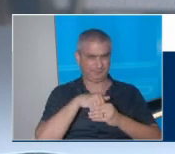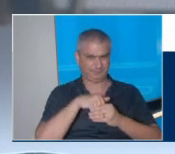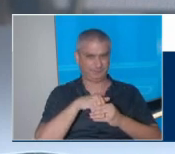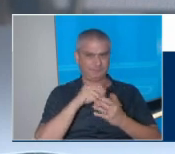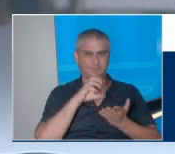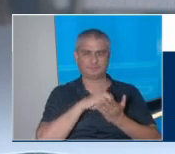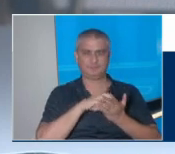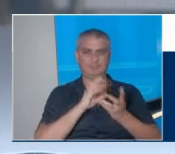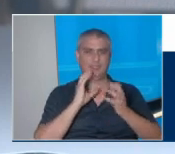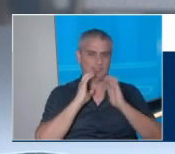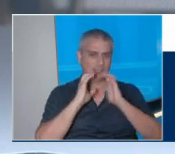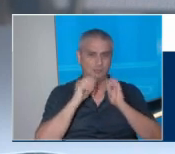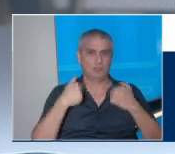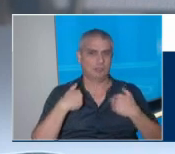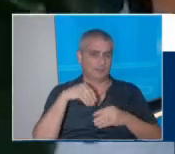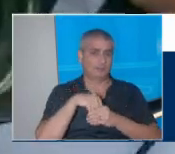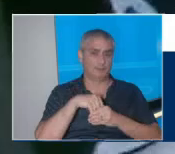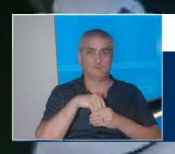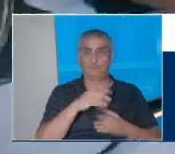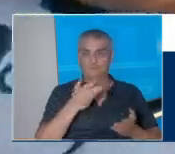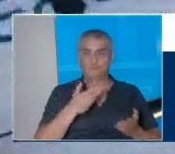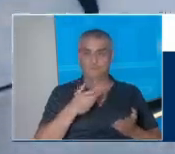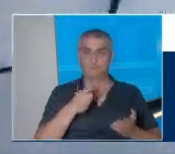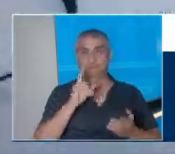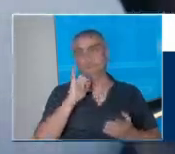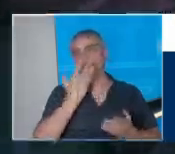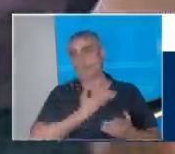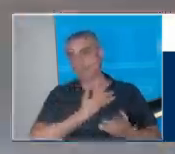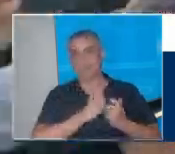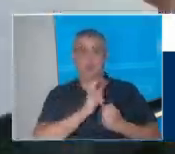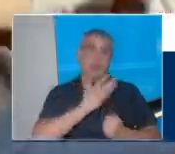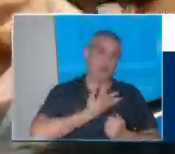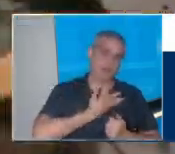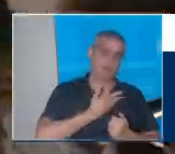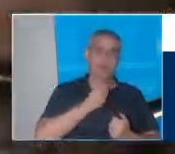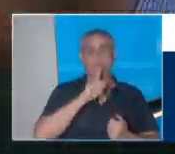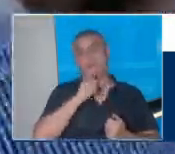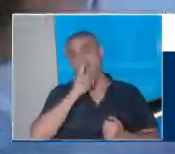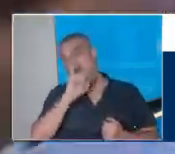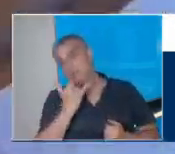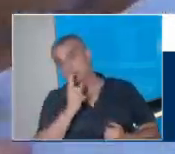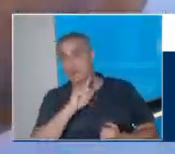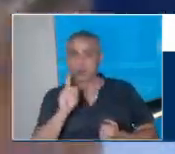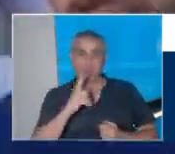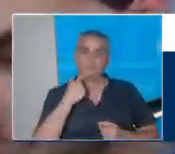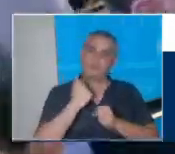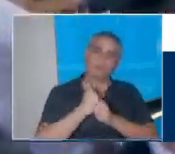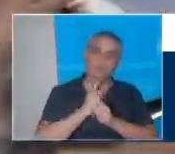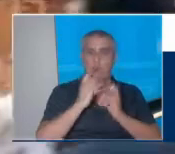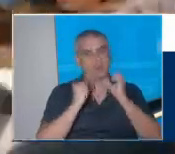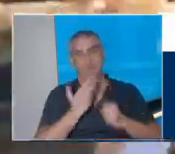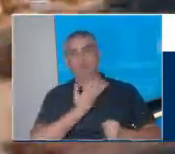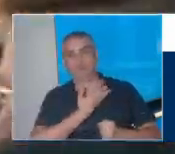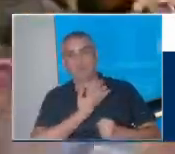באתרי התקשורת אצלנו, על כך שכן יקבל, לא יקבל, לא שולל. אמרנו לו שיעשה זאת, אבל לא בטוח